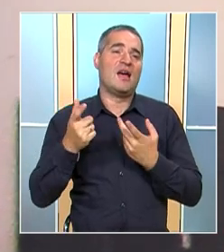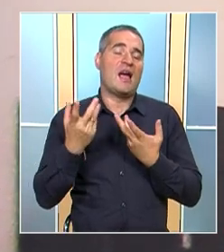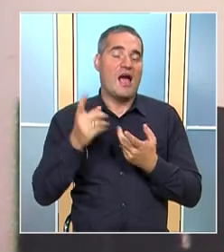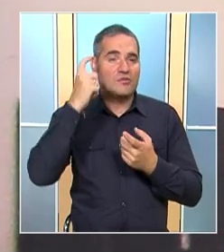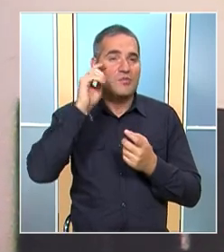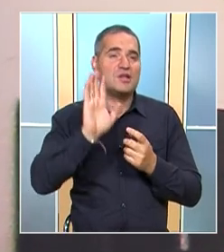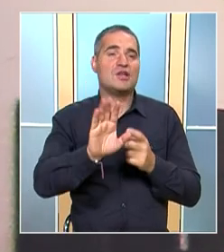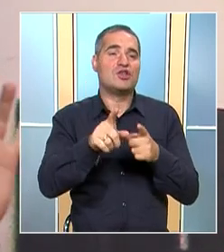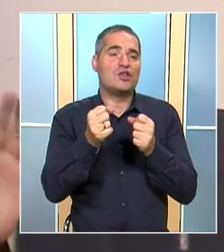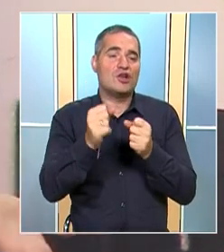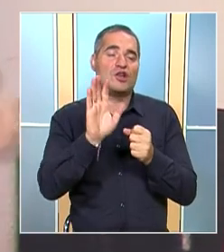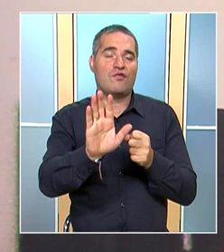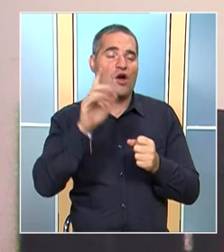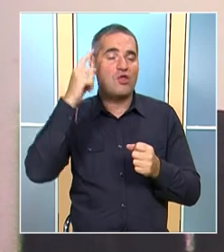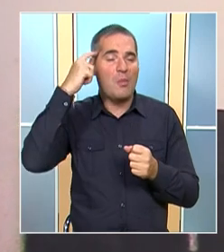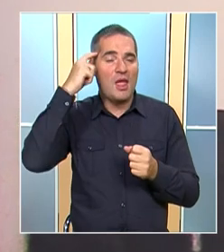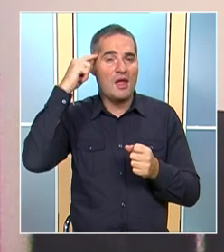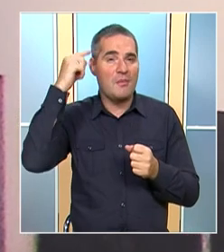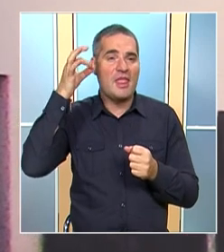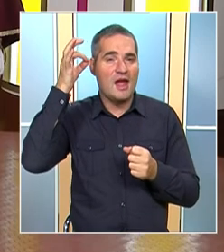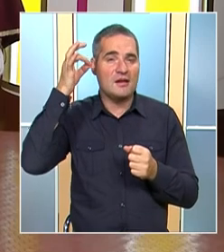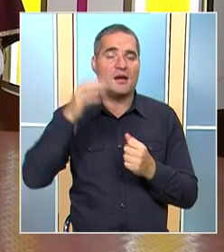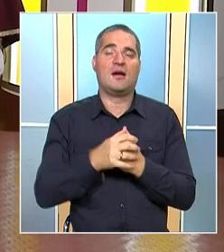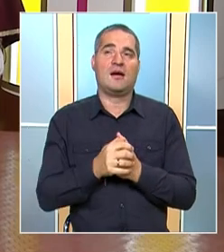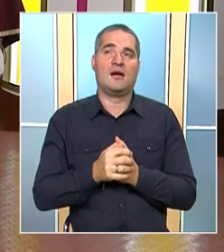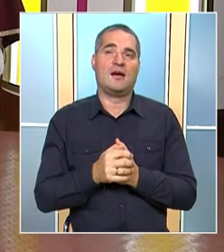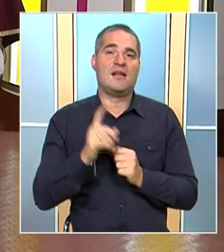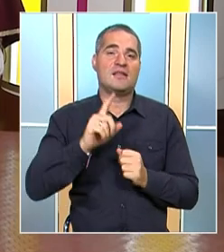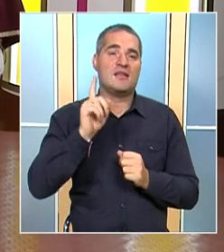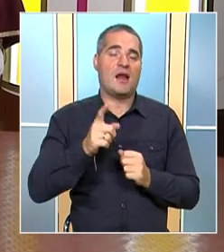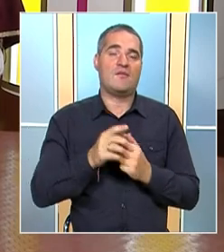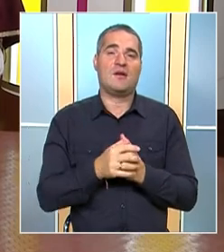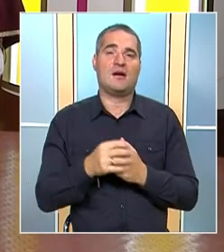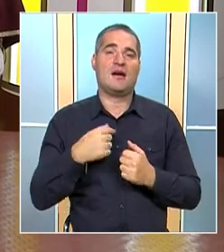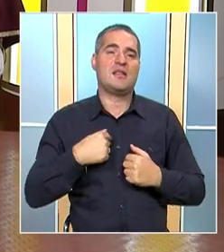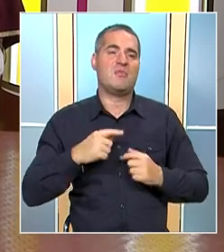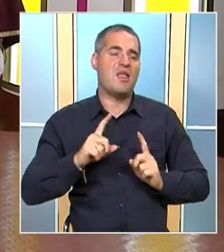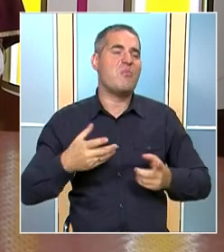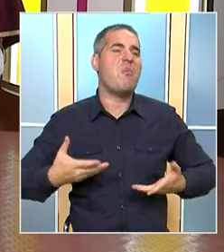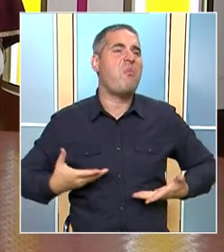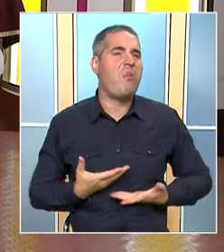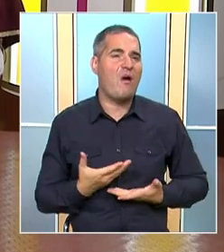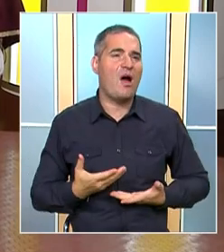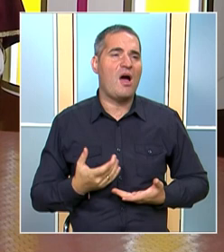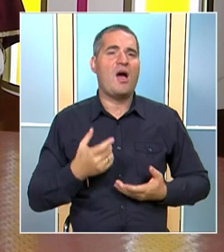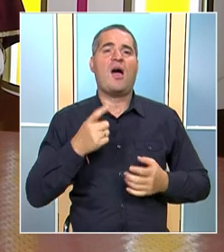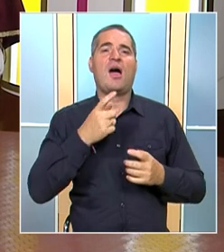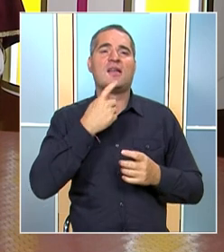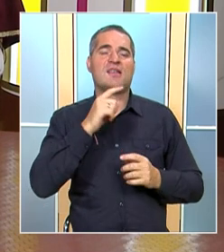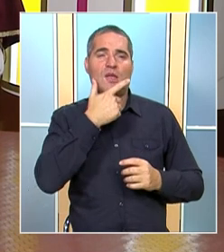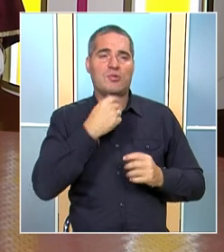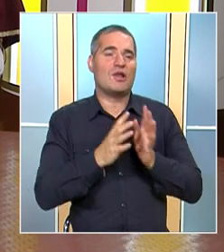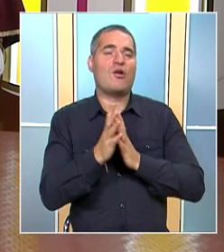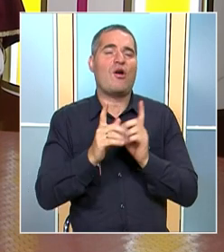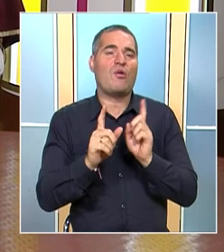мислиш, дръж се на своето нещо. Не трябва. А само искам да кажа, че на мен не ми пука за непознатите хора, които